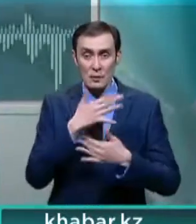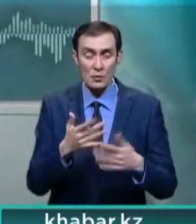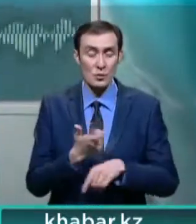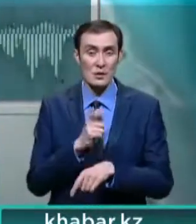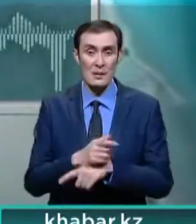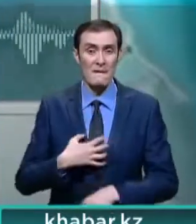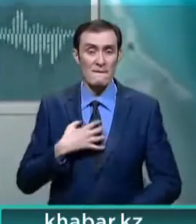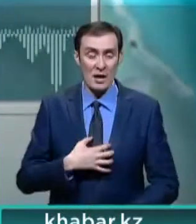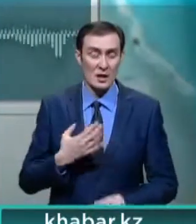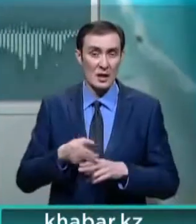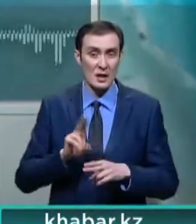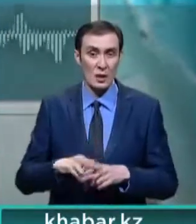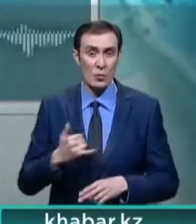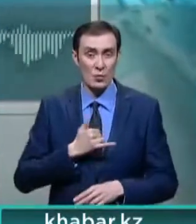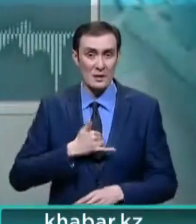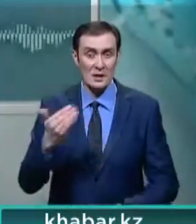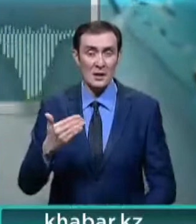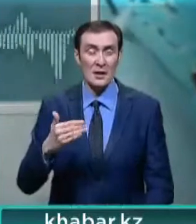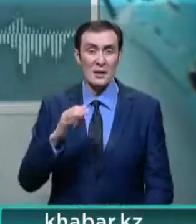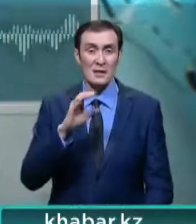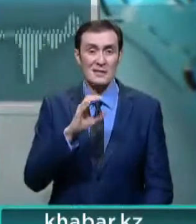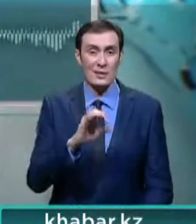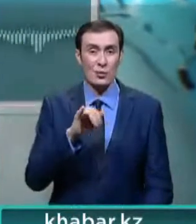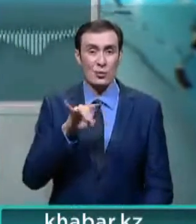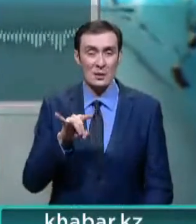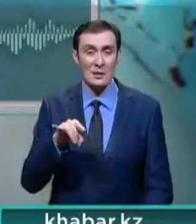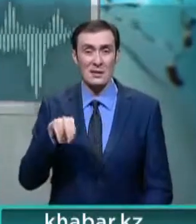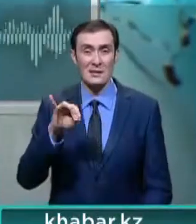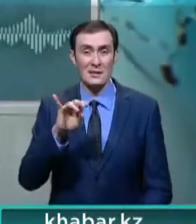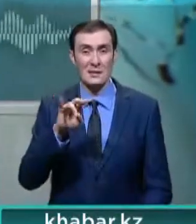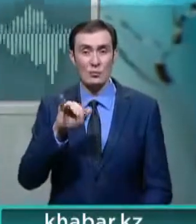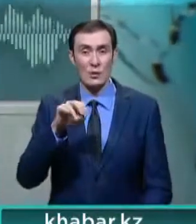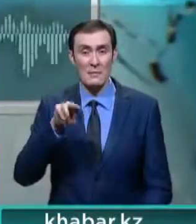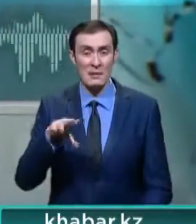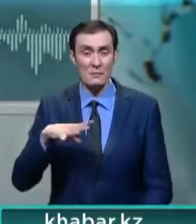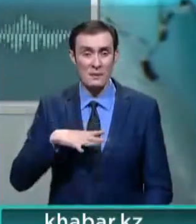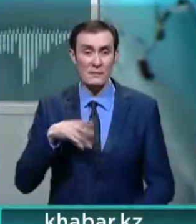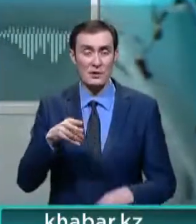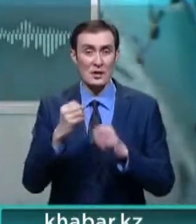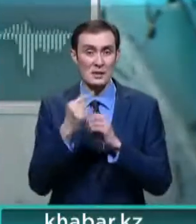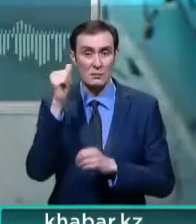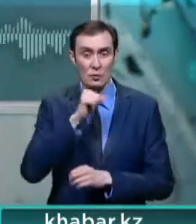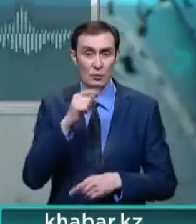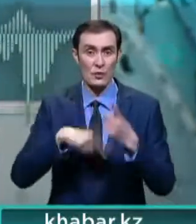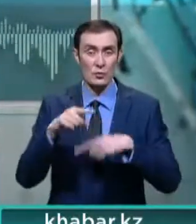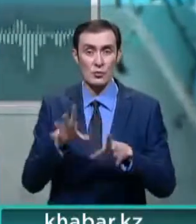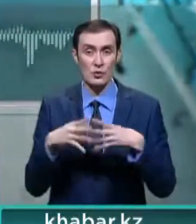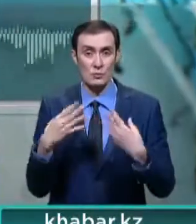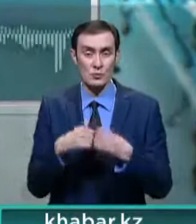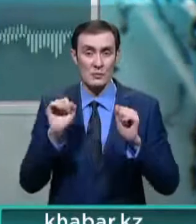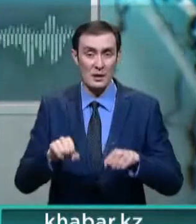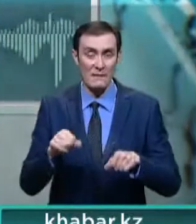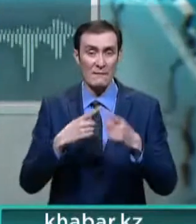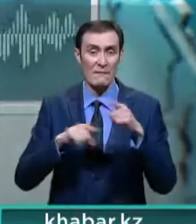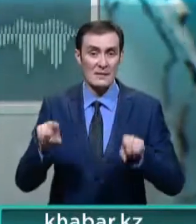считаю, это у нас Терикулыдин Мухаммед 2011 года, который был возвращен в родную семью. Почему? Потому